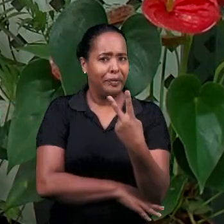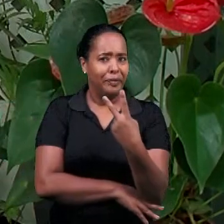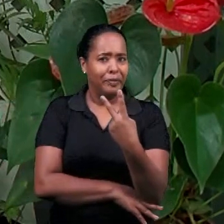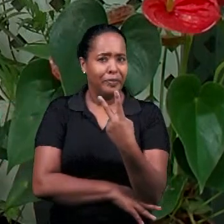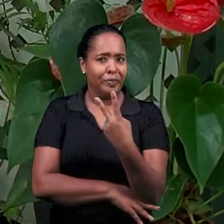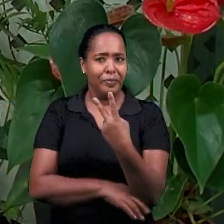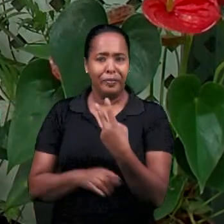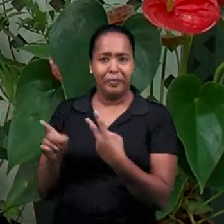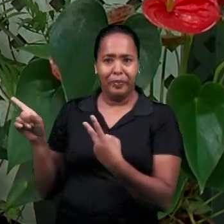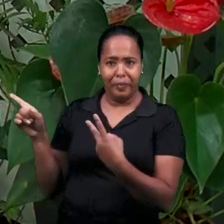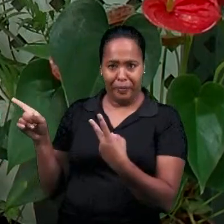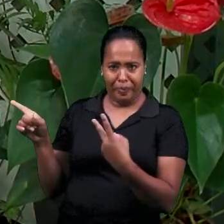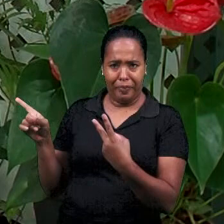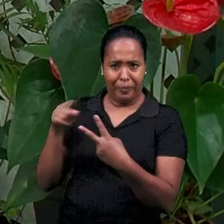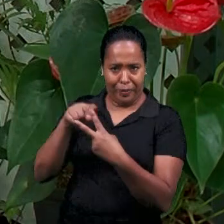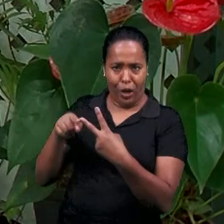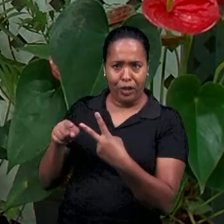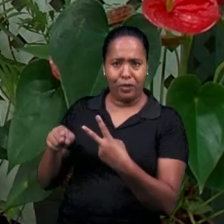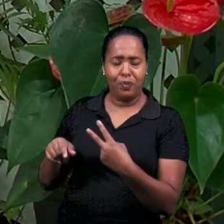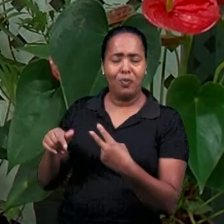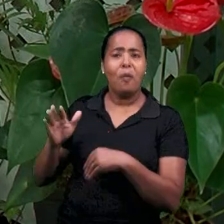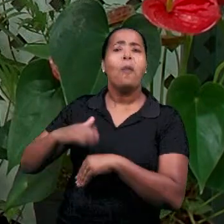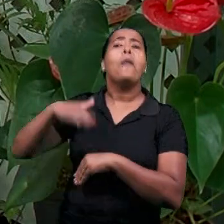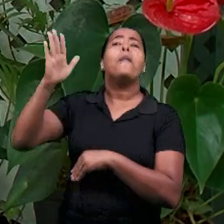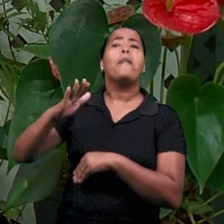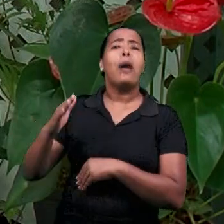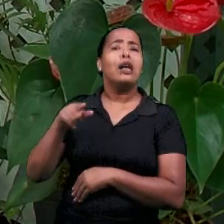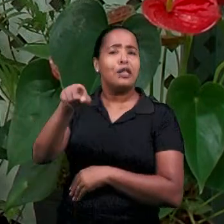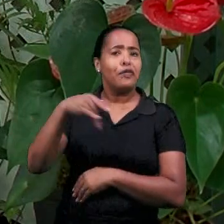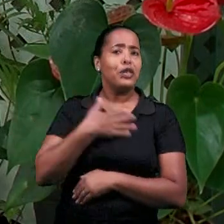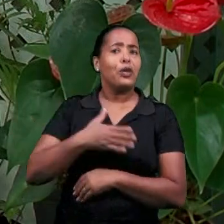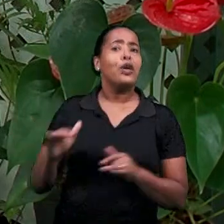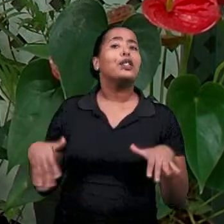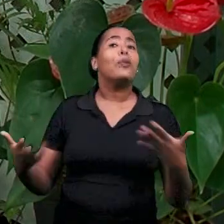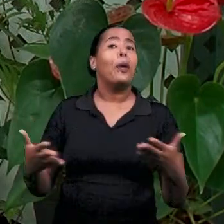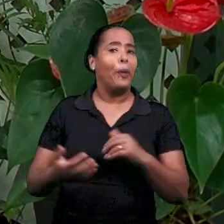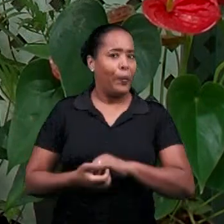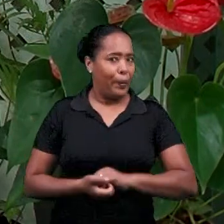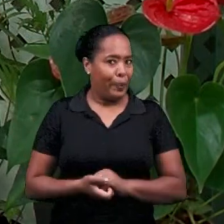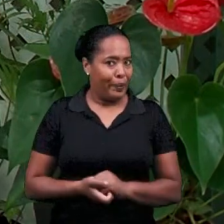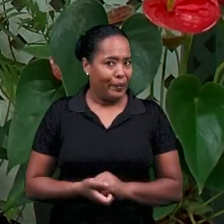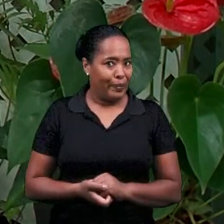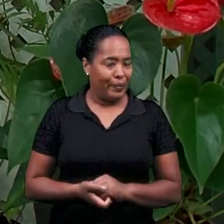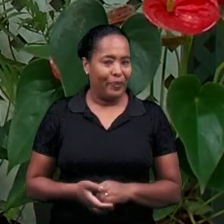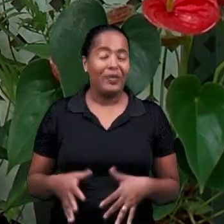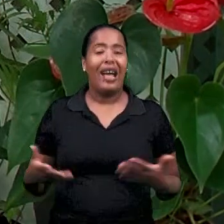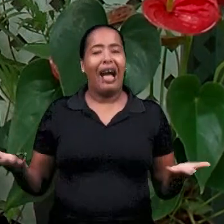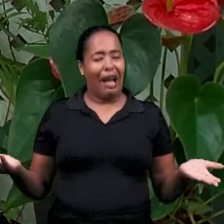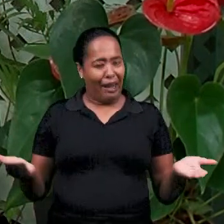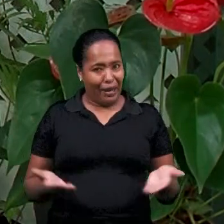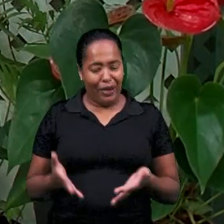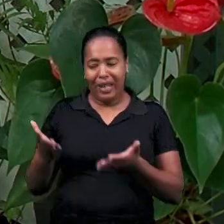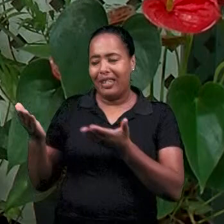Donc, voici les réponses. Et je passe la parole au pasteur Gilles.